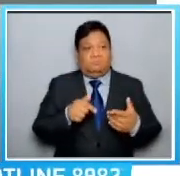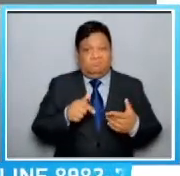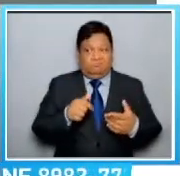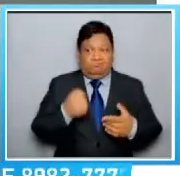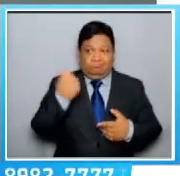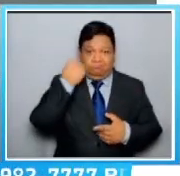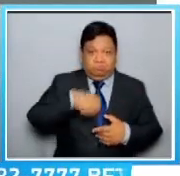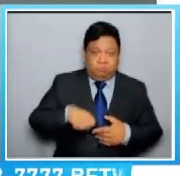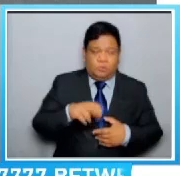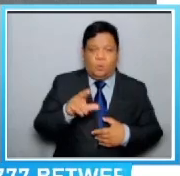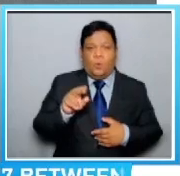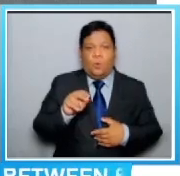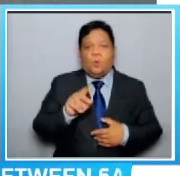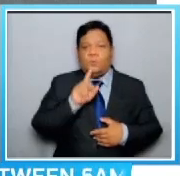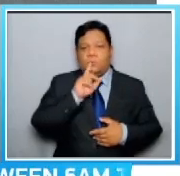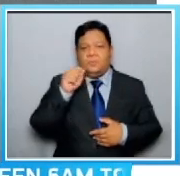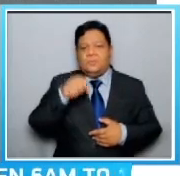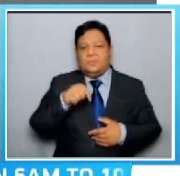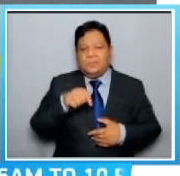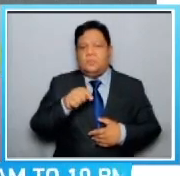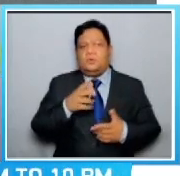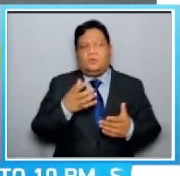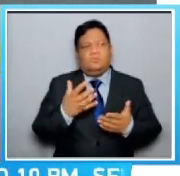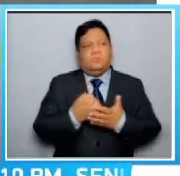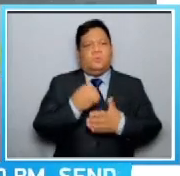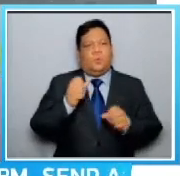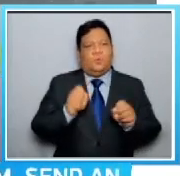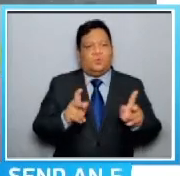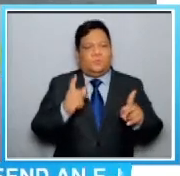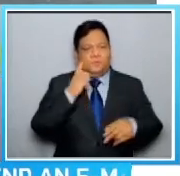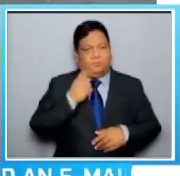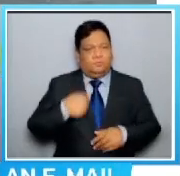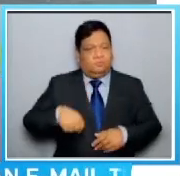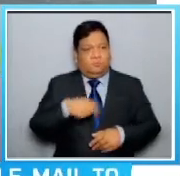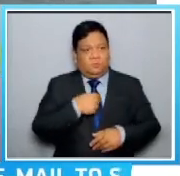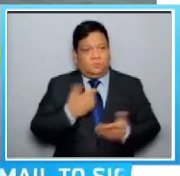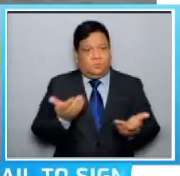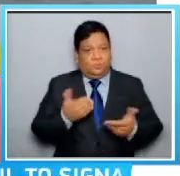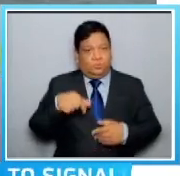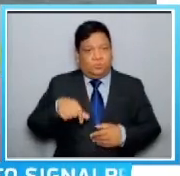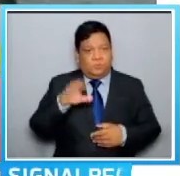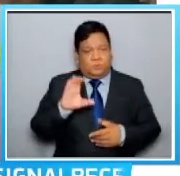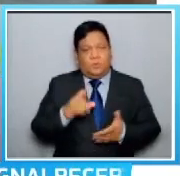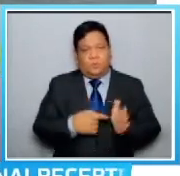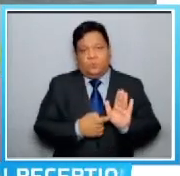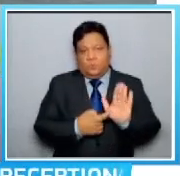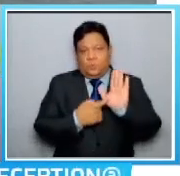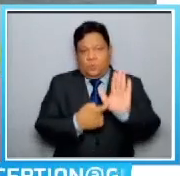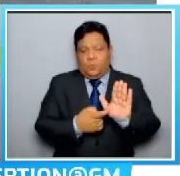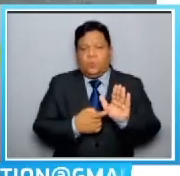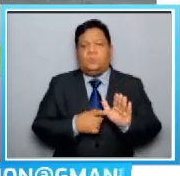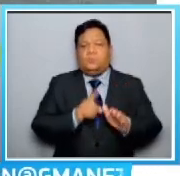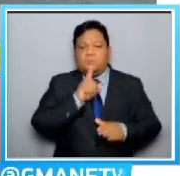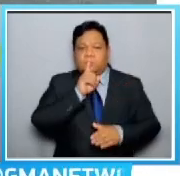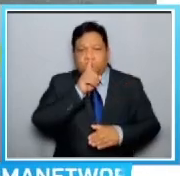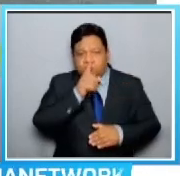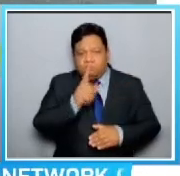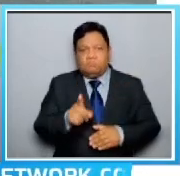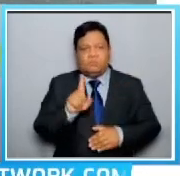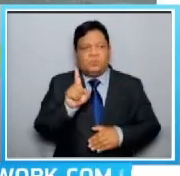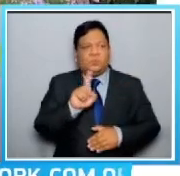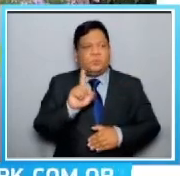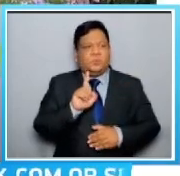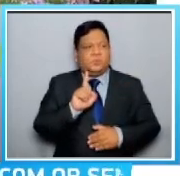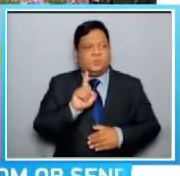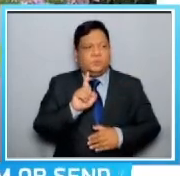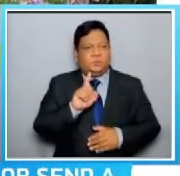Actually, yan po siguro isang pagkakataon para sa amin halimbawa sa QC upang ipakita po, no, kung ano po talaga ang nature, no, at